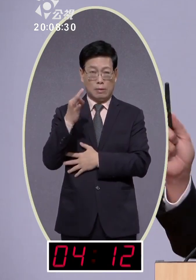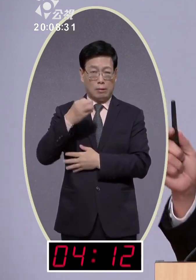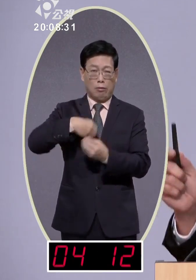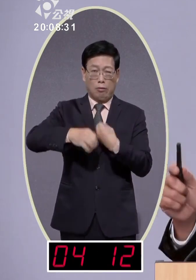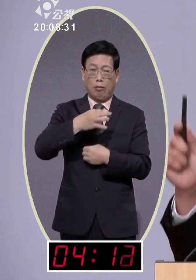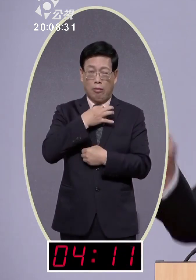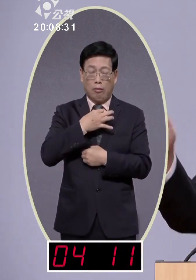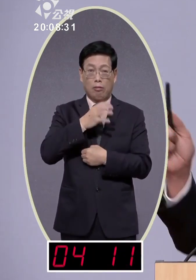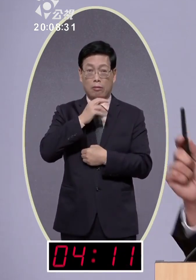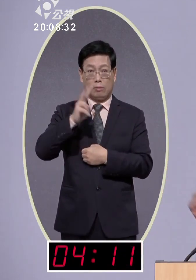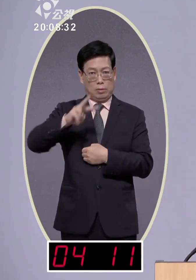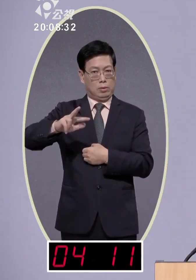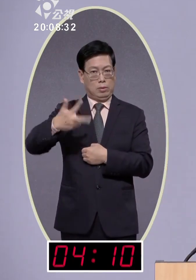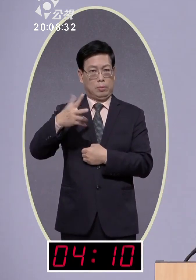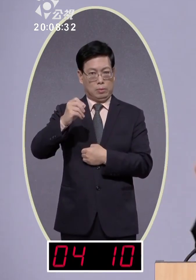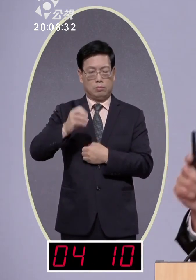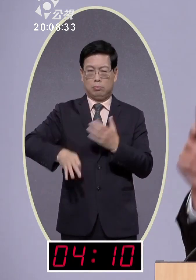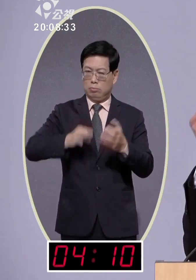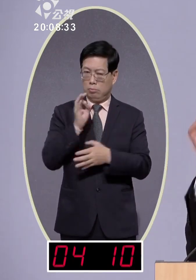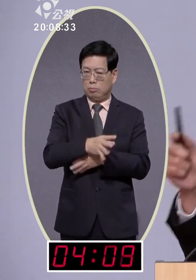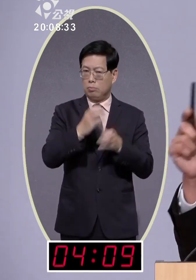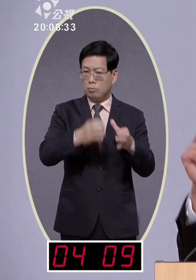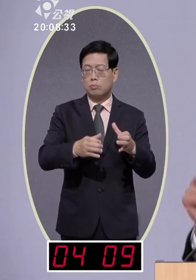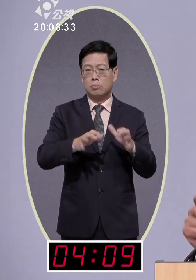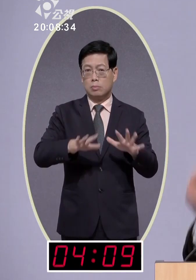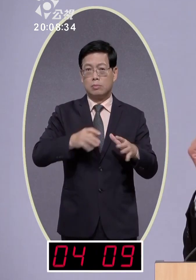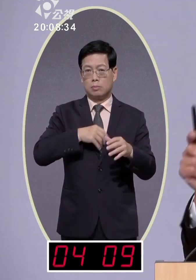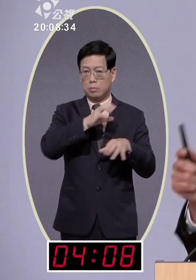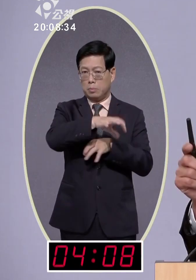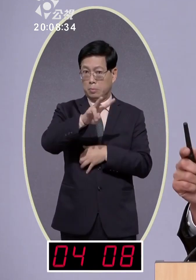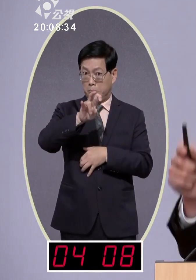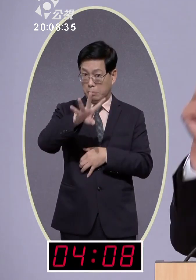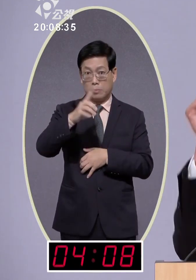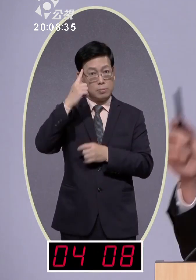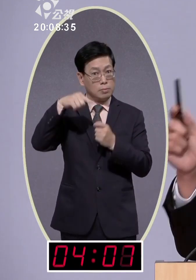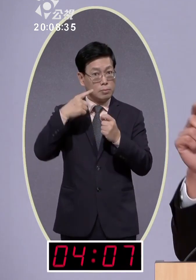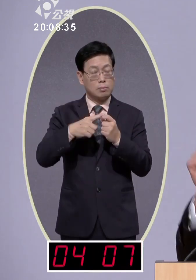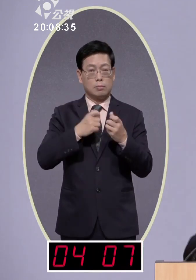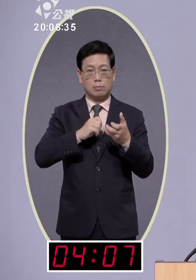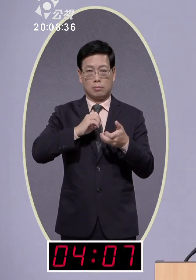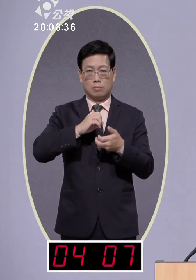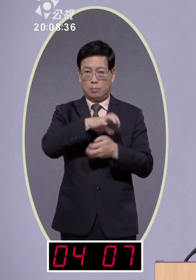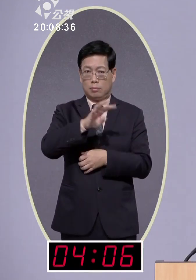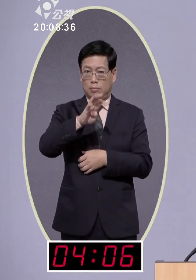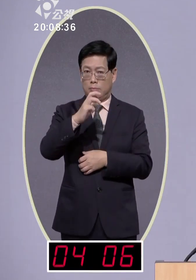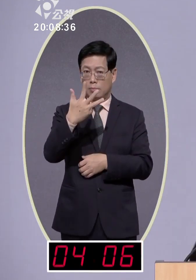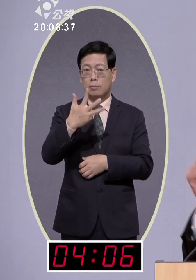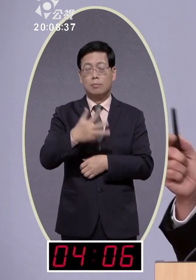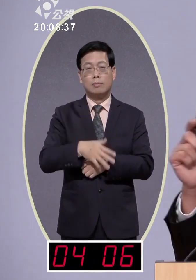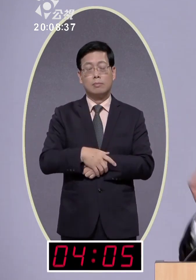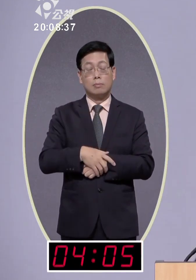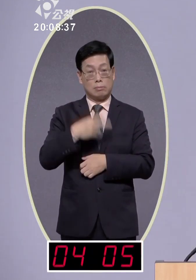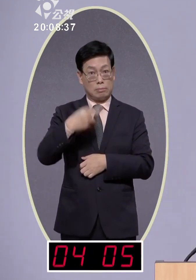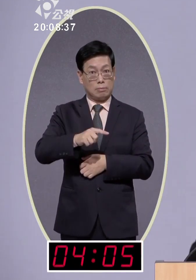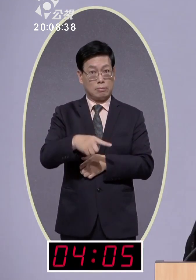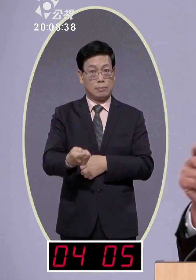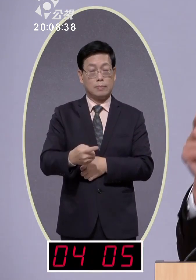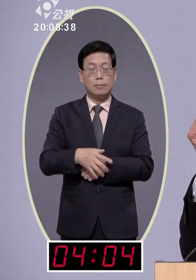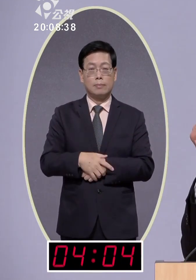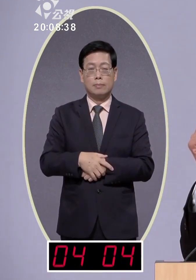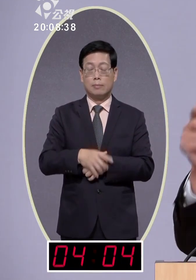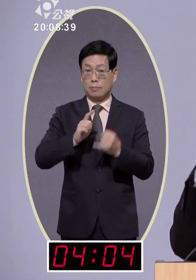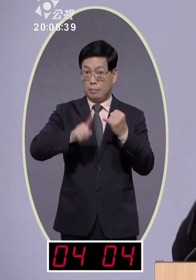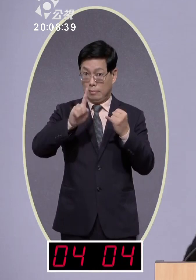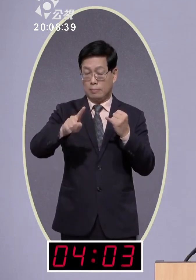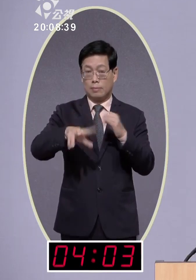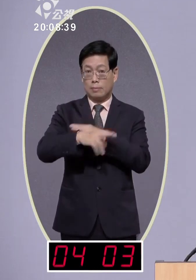出2700万推动双语教育。今年达到24所，明年预计要48所。再来，最后一